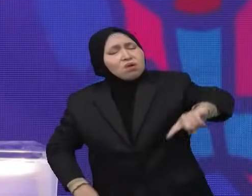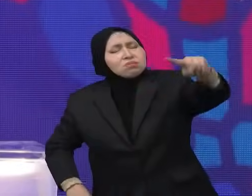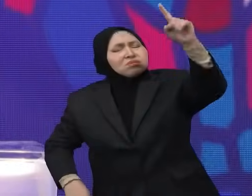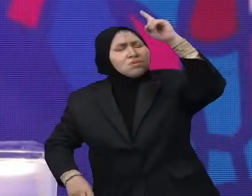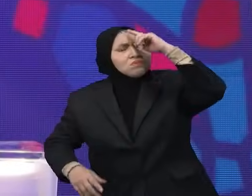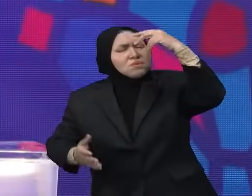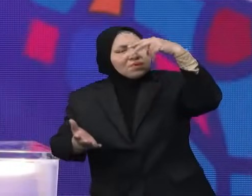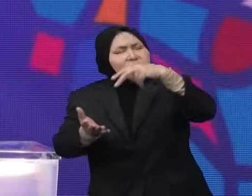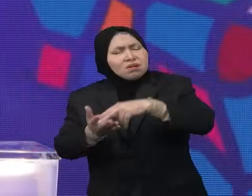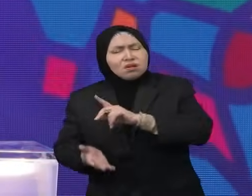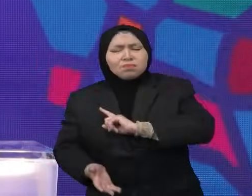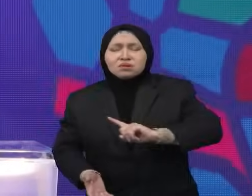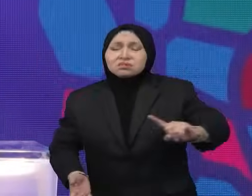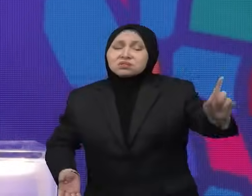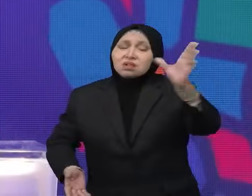اللَّهِ